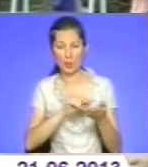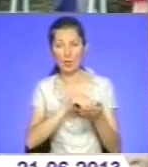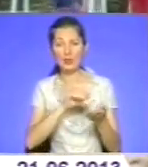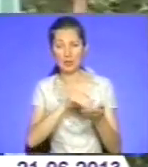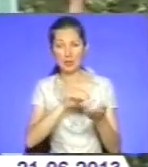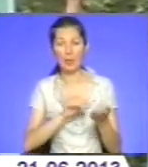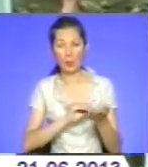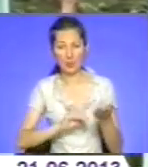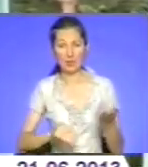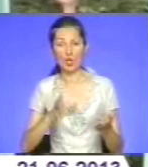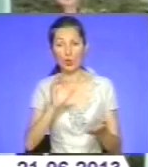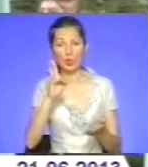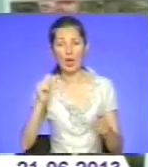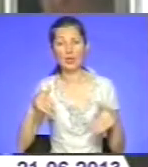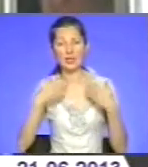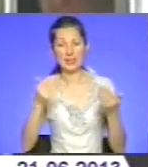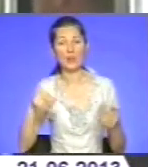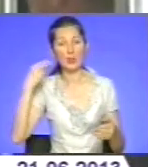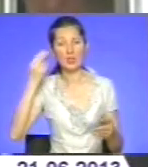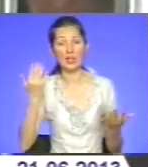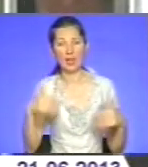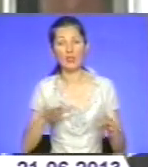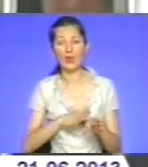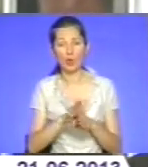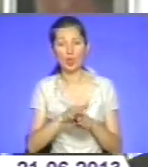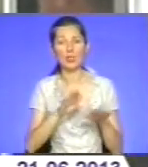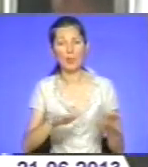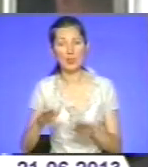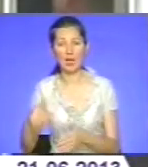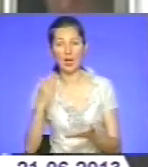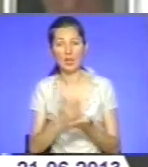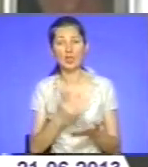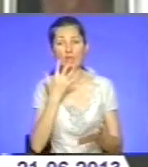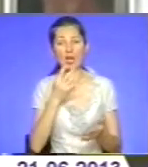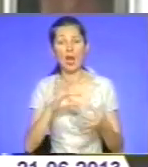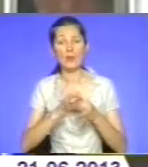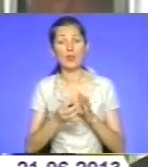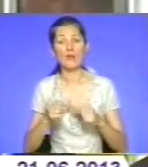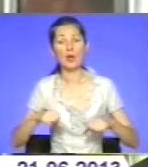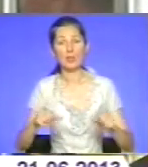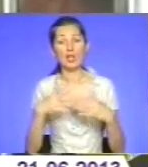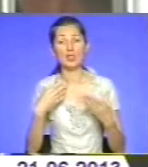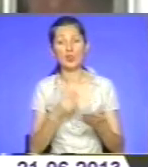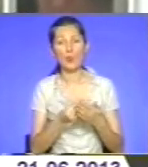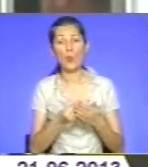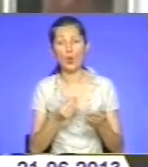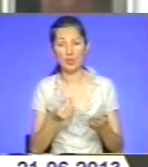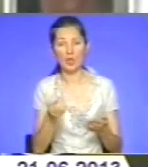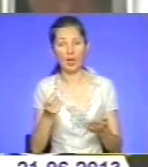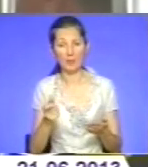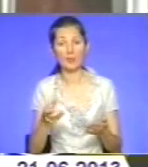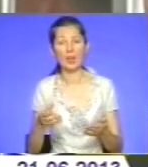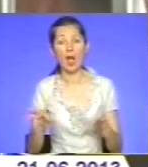вже реалізовуються на місцях. Да, є у Національного олімпійського комітету спонсори і партнери, які вносять вклад, але і